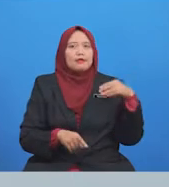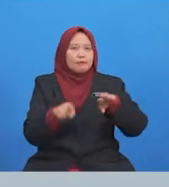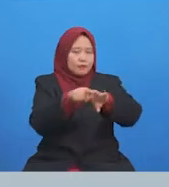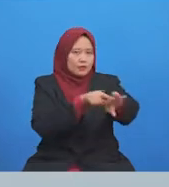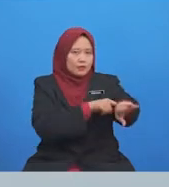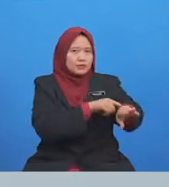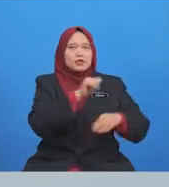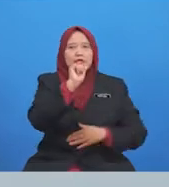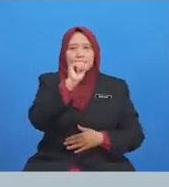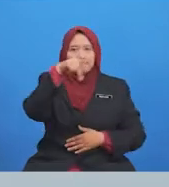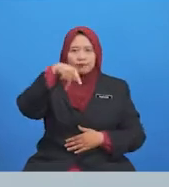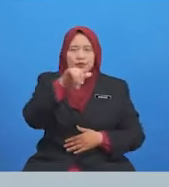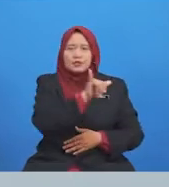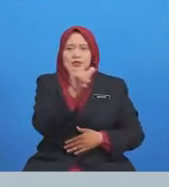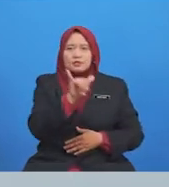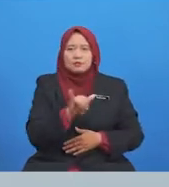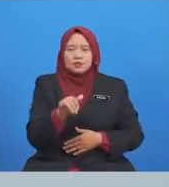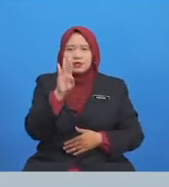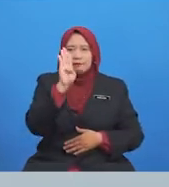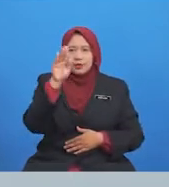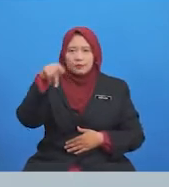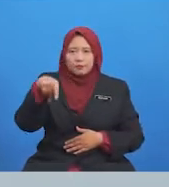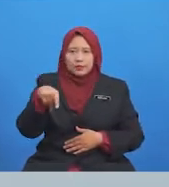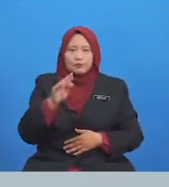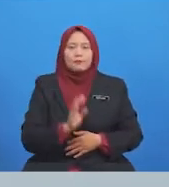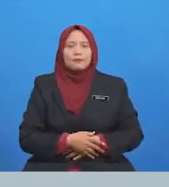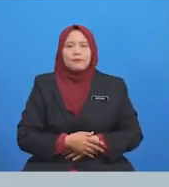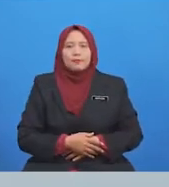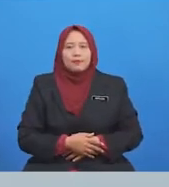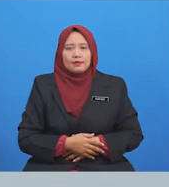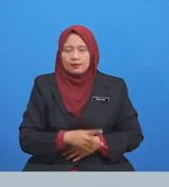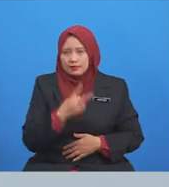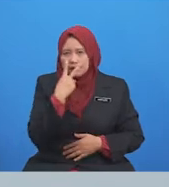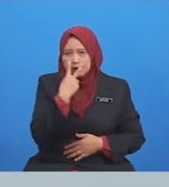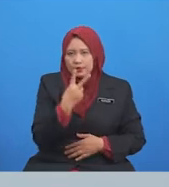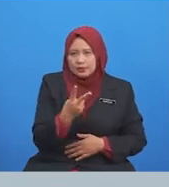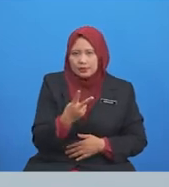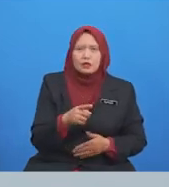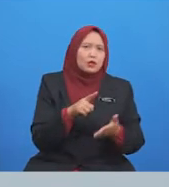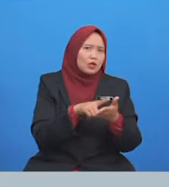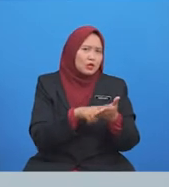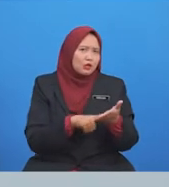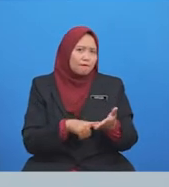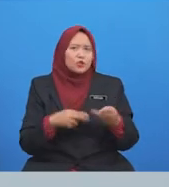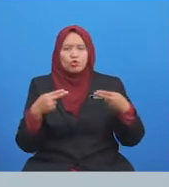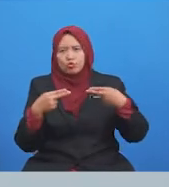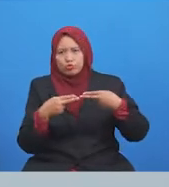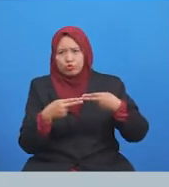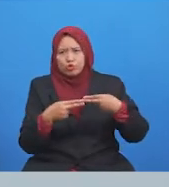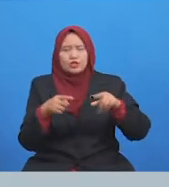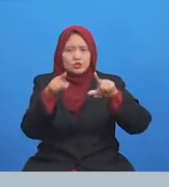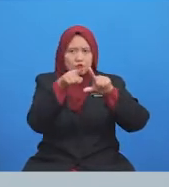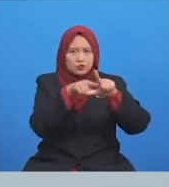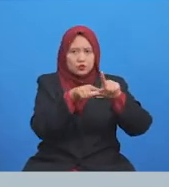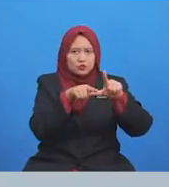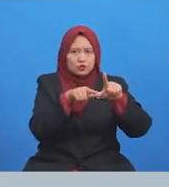AP bersamaan dengan panjang BP. Kita lihat pula apakah hubungan sudut